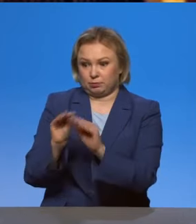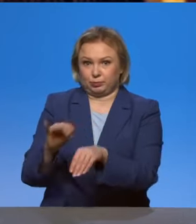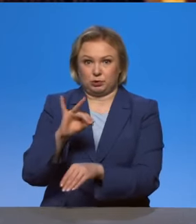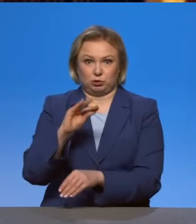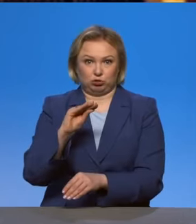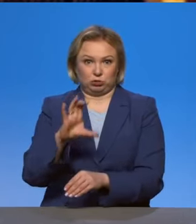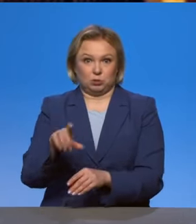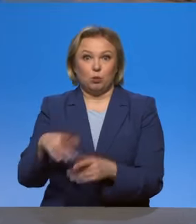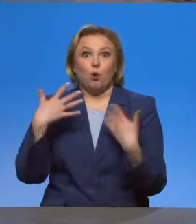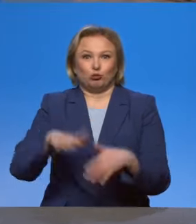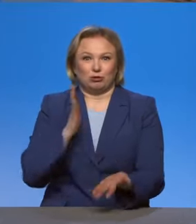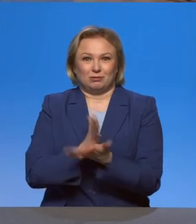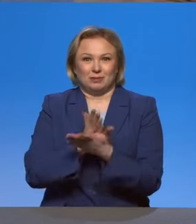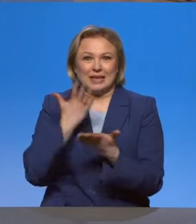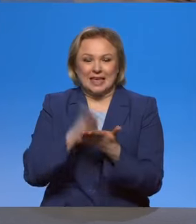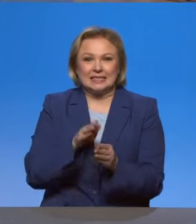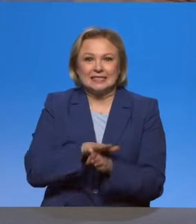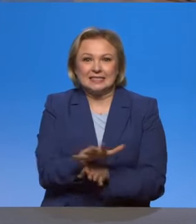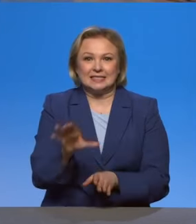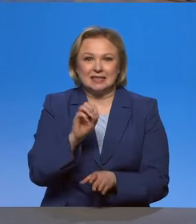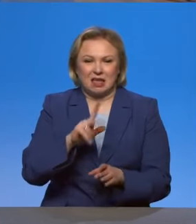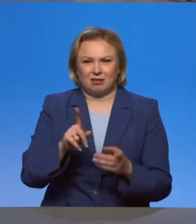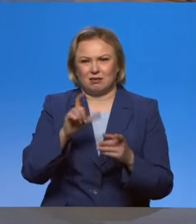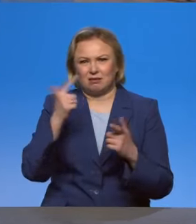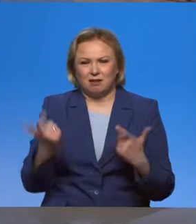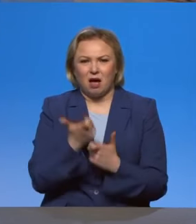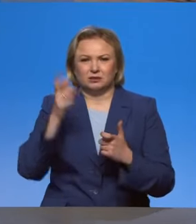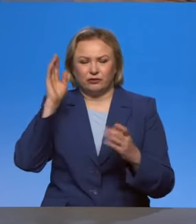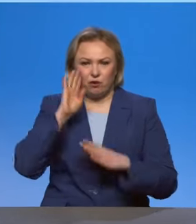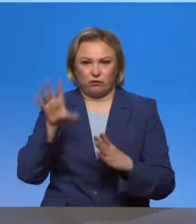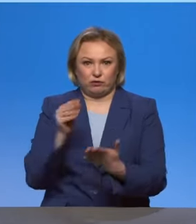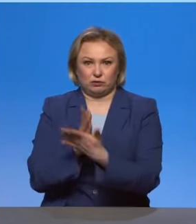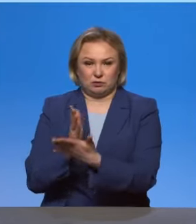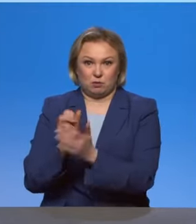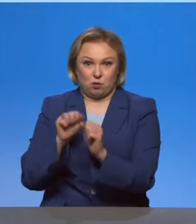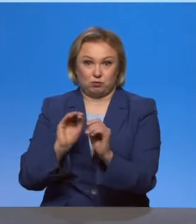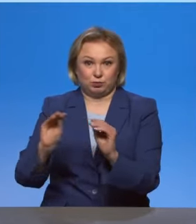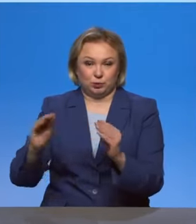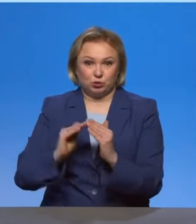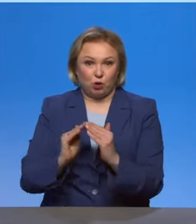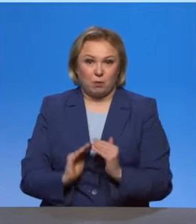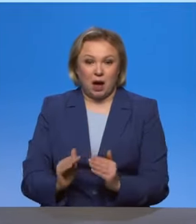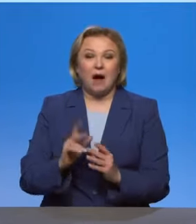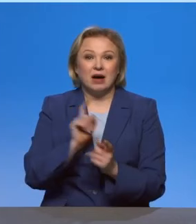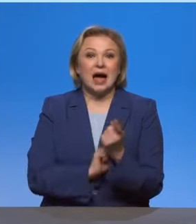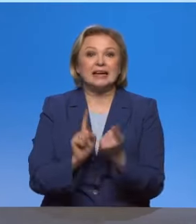сети. То есть, в принципе, ну, как бы, да, эти дома выходят из, ну, как бы, строя так, постепенно. Реновация в